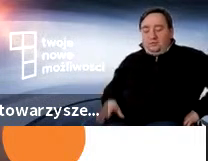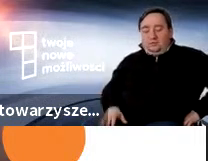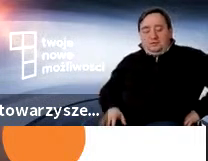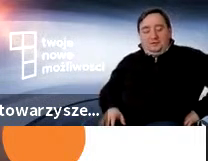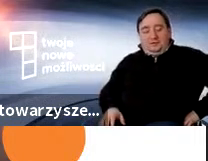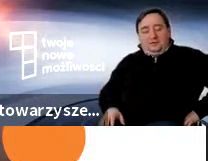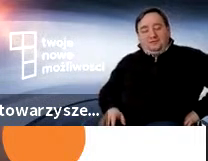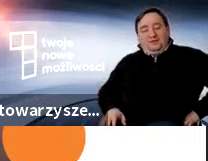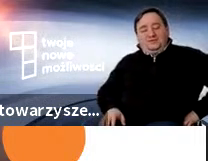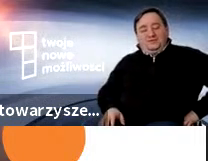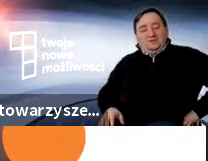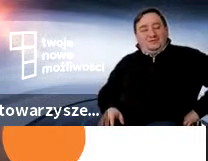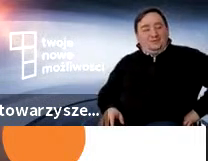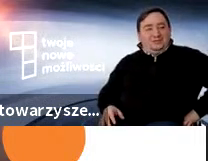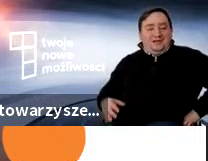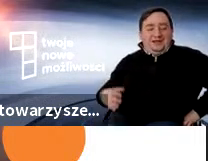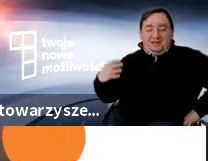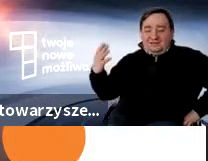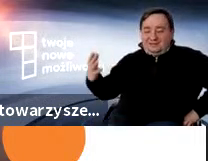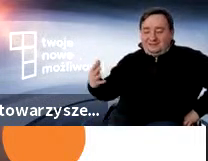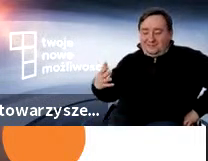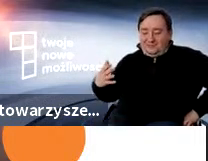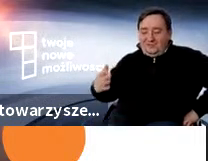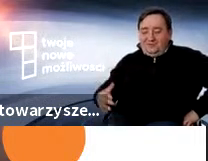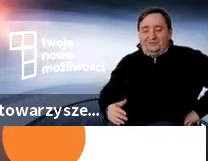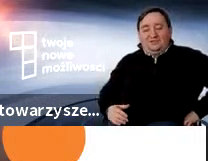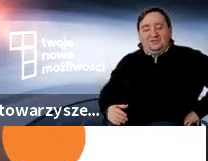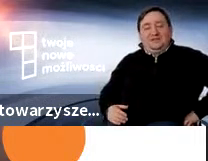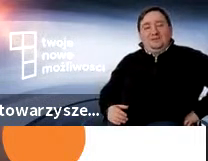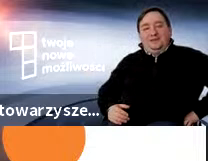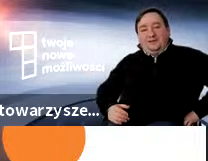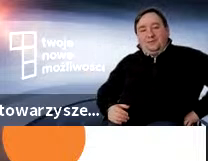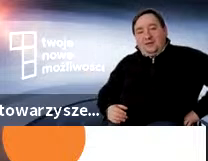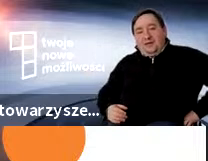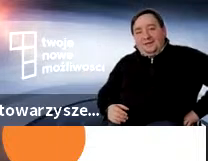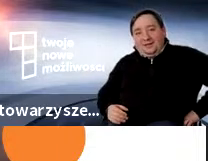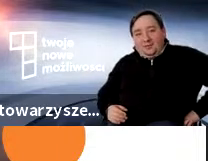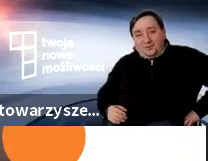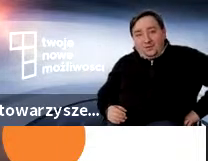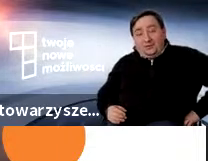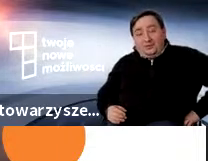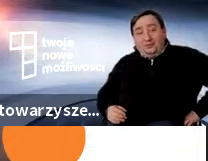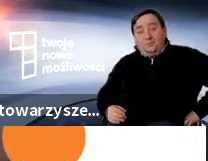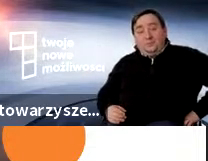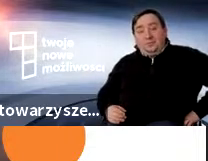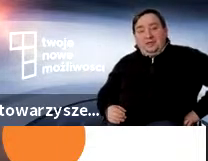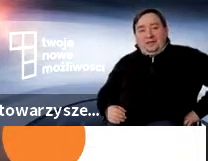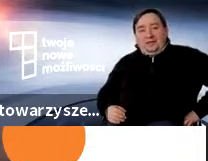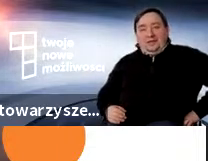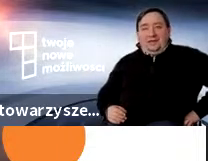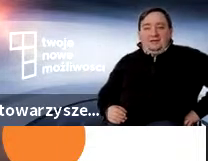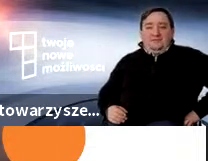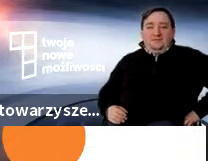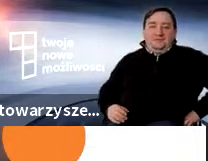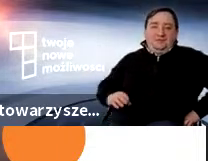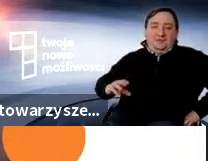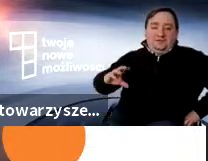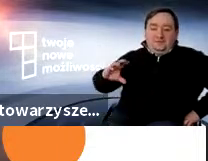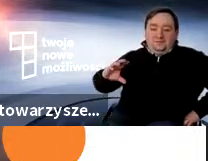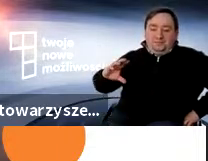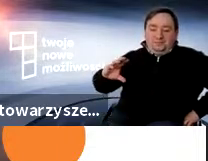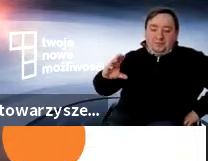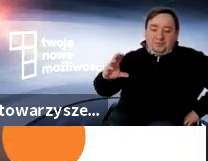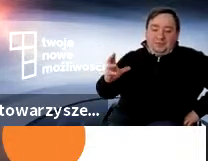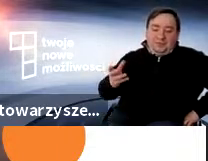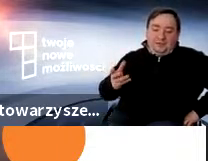treningu w miejscu zamieszkania, o samodzielności, że jest elementem tego projektu. W